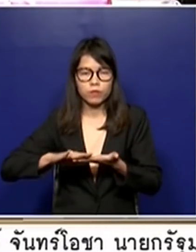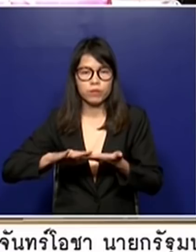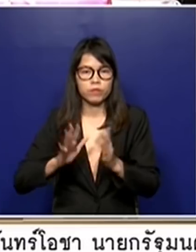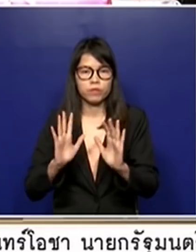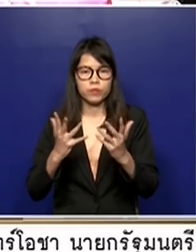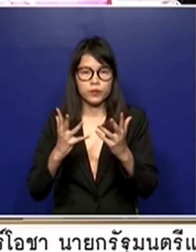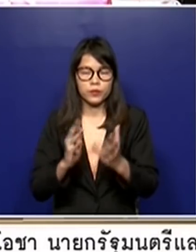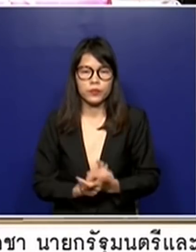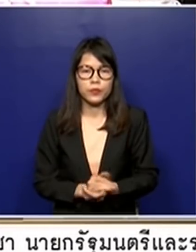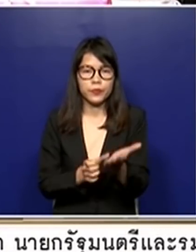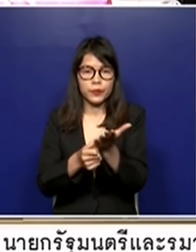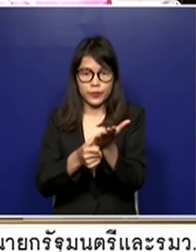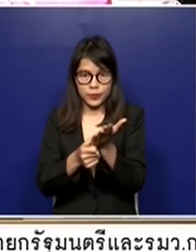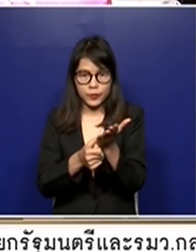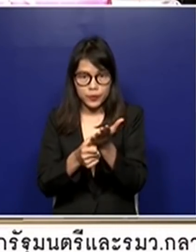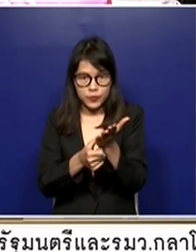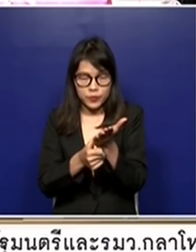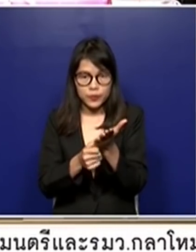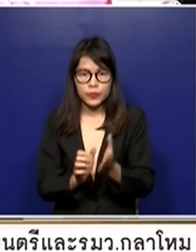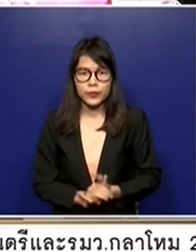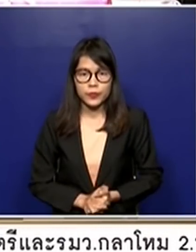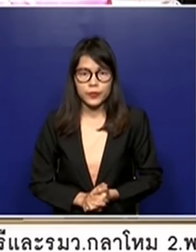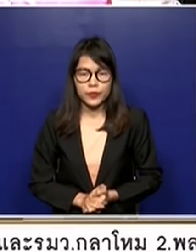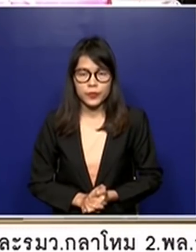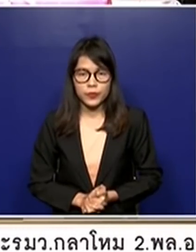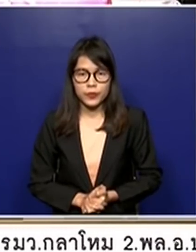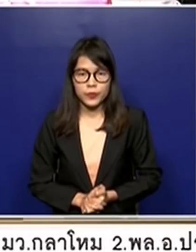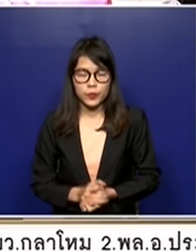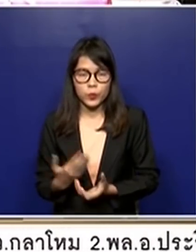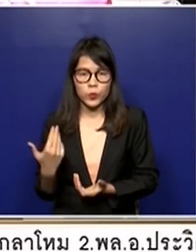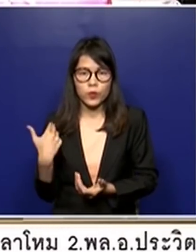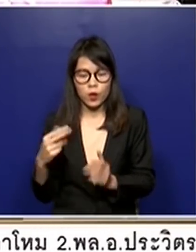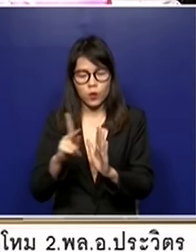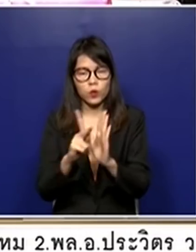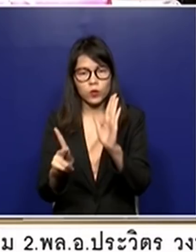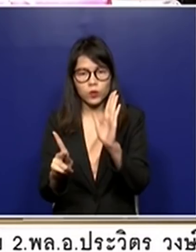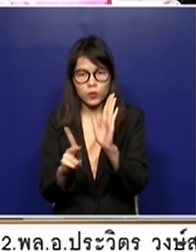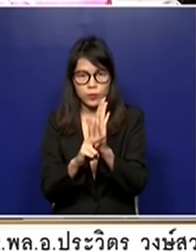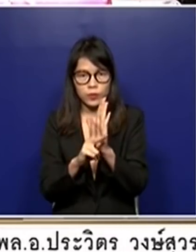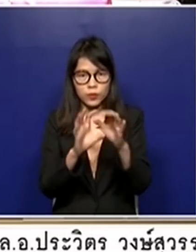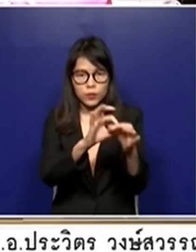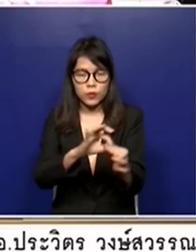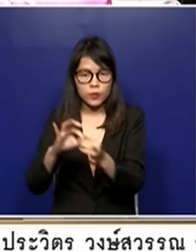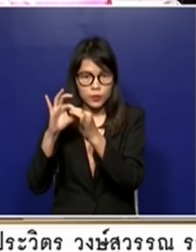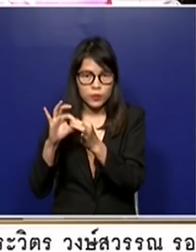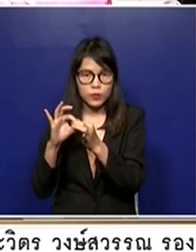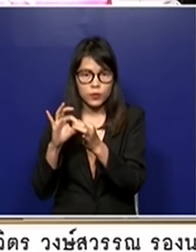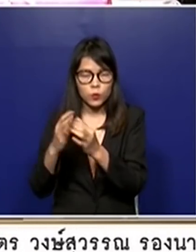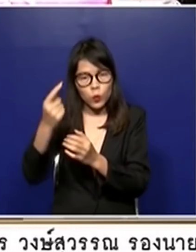ยวิธีการมาแก้นิติรัฐหรือหลักกฎหมายไปให้เข้ากับหลักความส